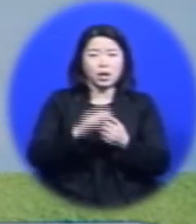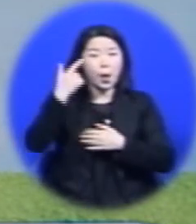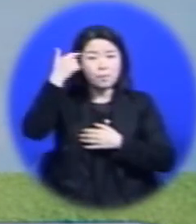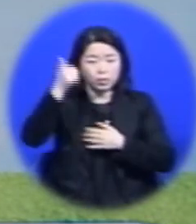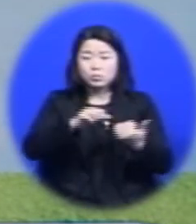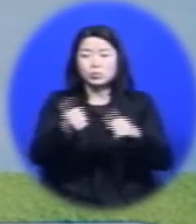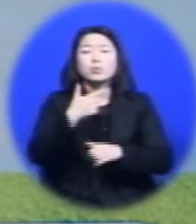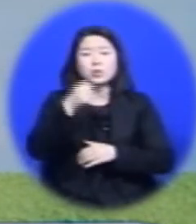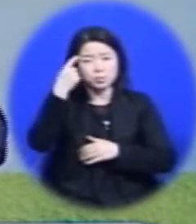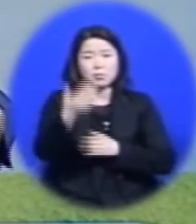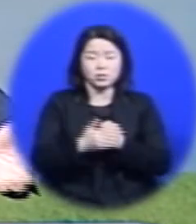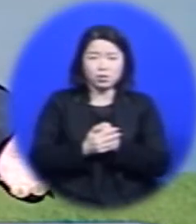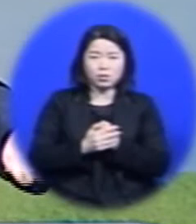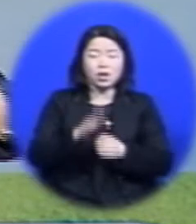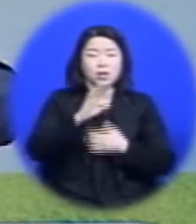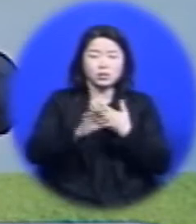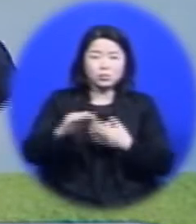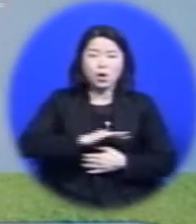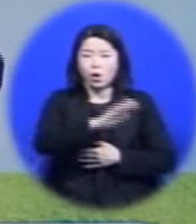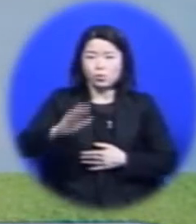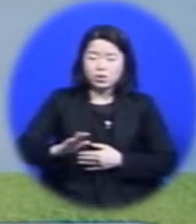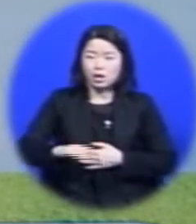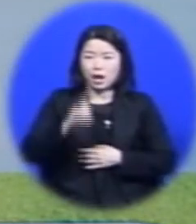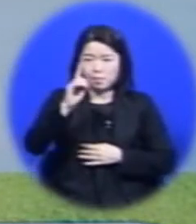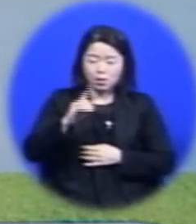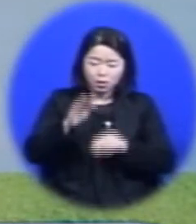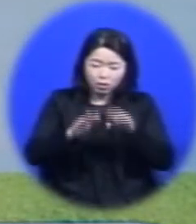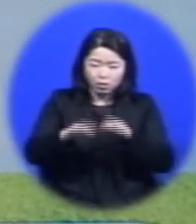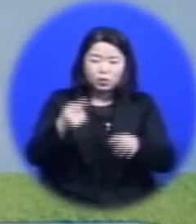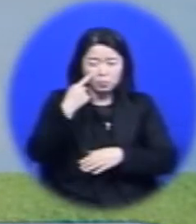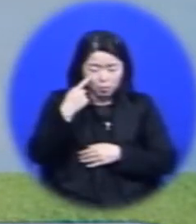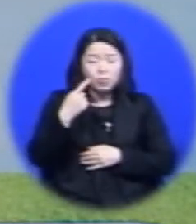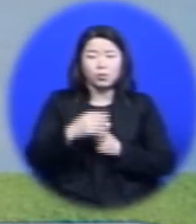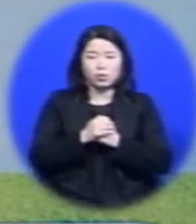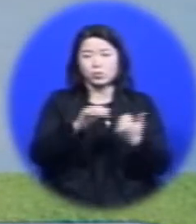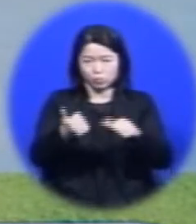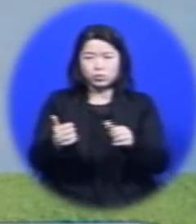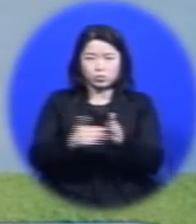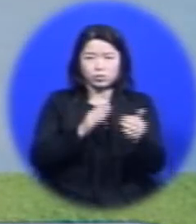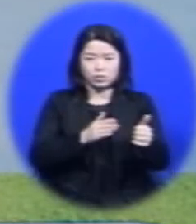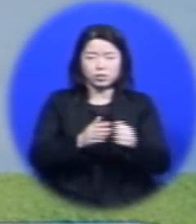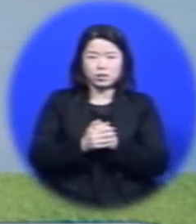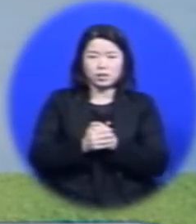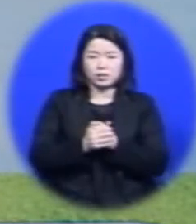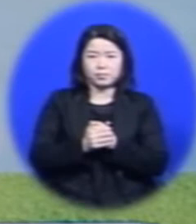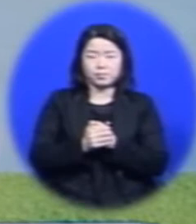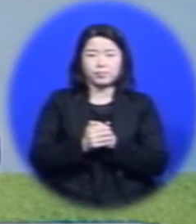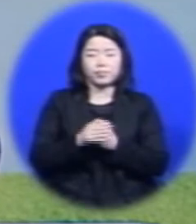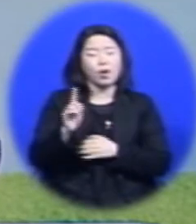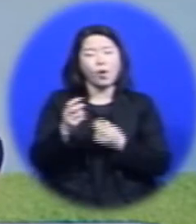때문에요 그러면 우리랑 한번 헐어 나도 보고 주 그 세 요 그러니 어떻게 합니까